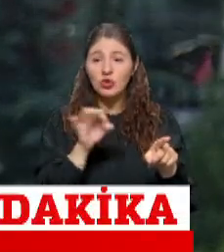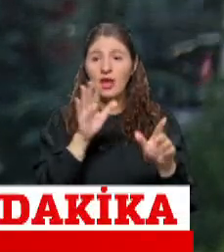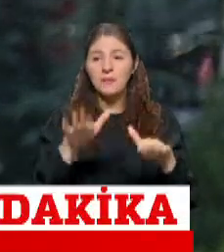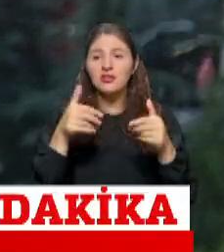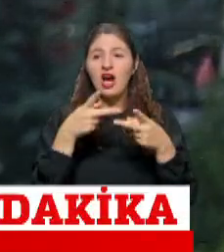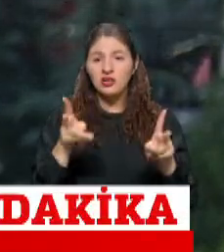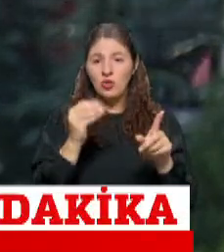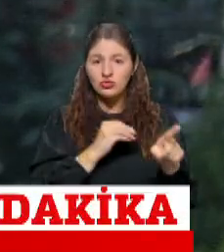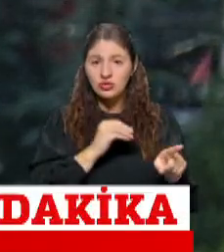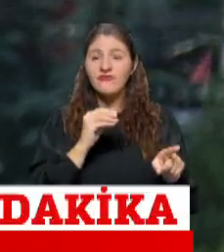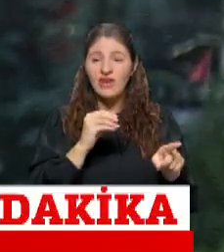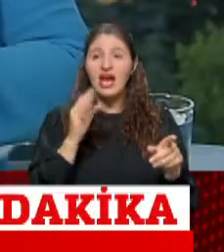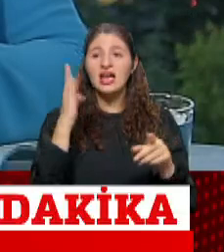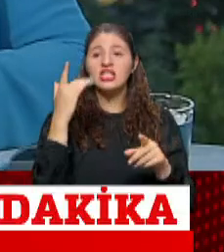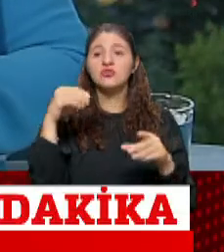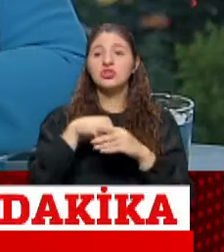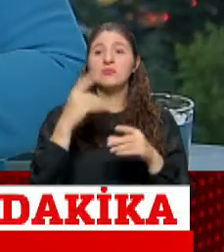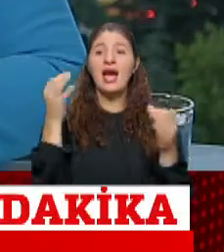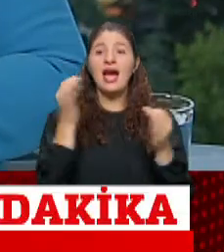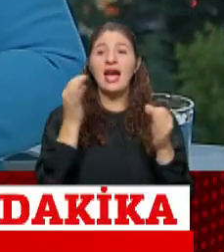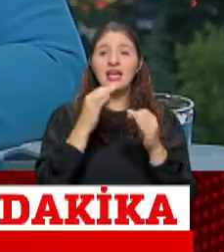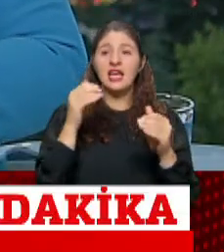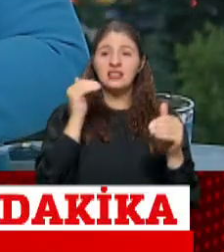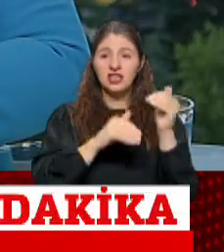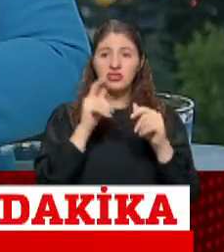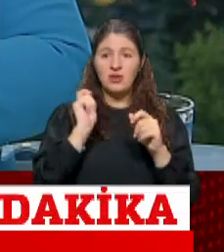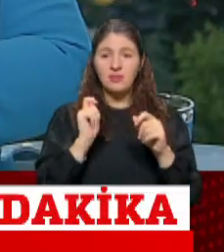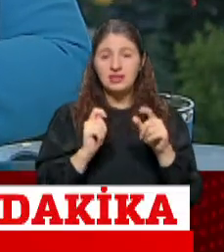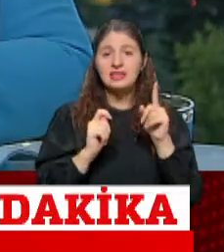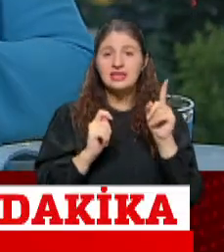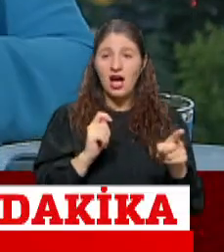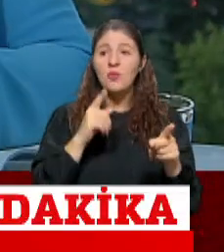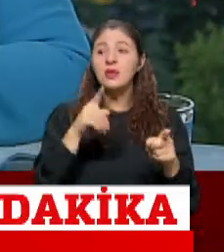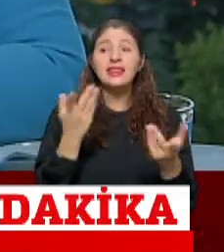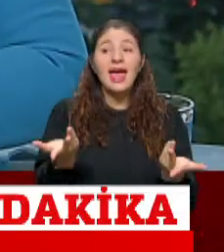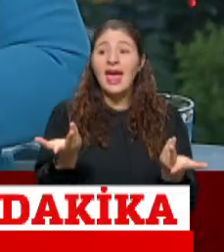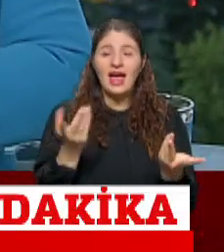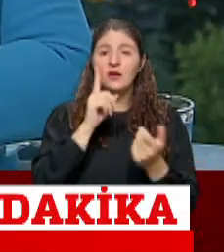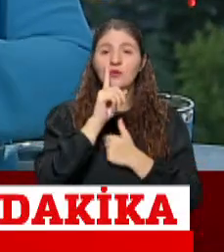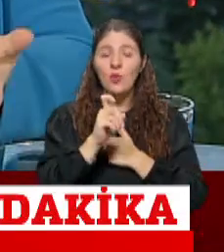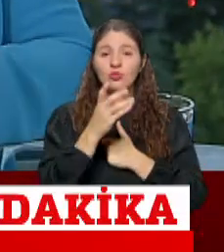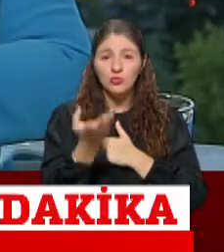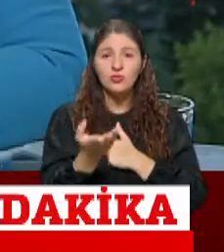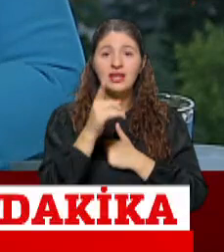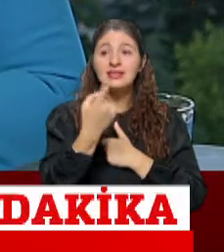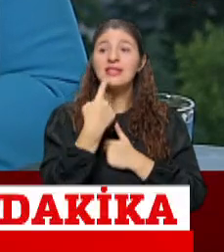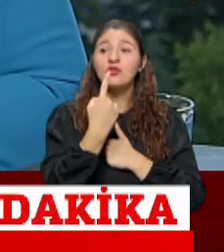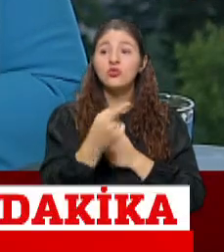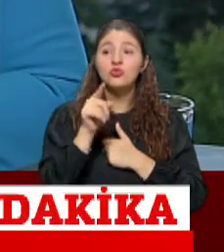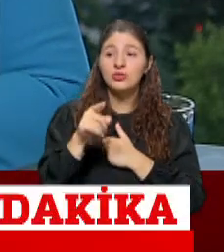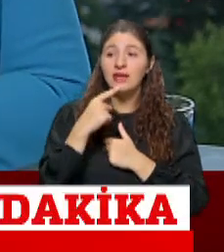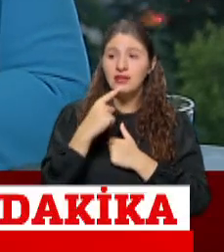meclis açılırsa ve Kasım için bir erken seçim kararı alınırsa bu nedir diye sorduğumda siz ne diyorsunuz